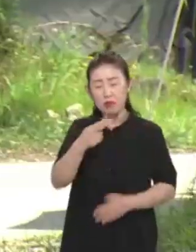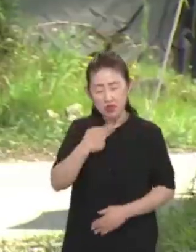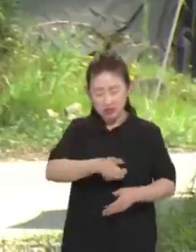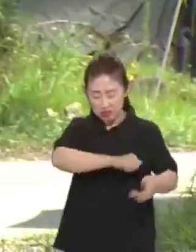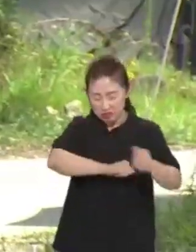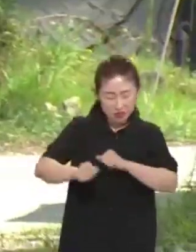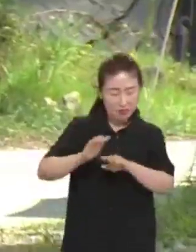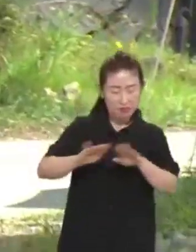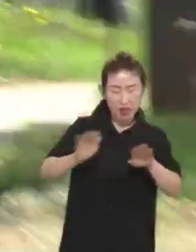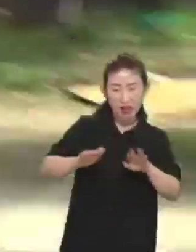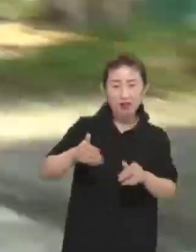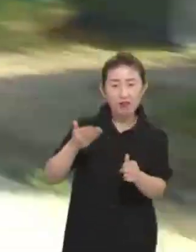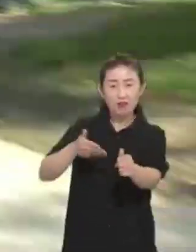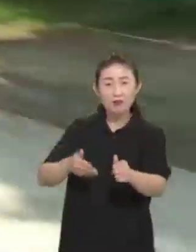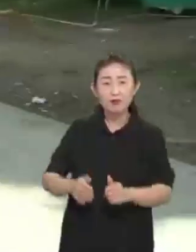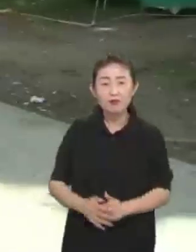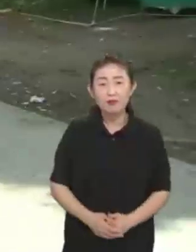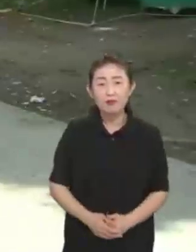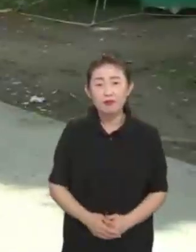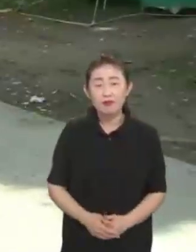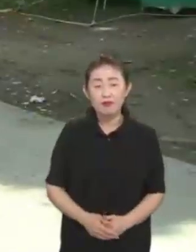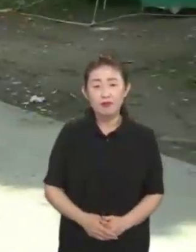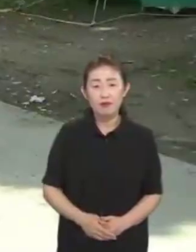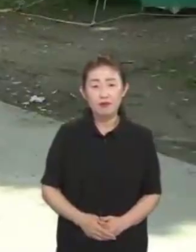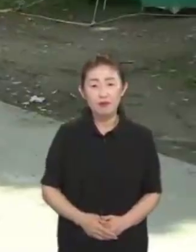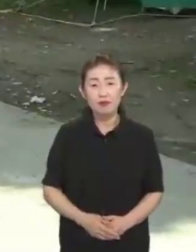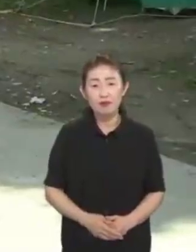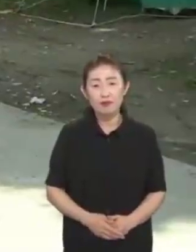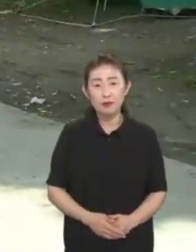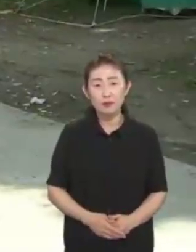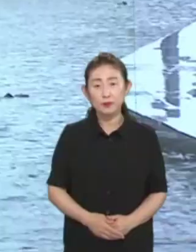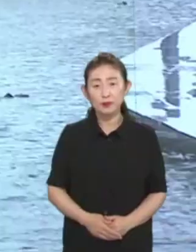적극적인 조치가 필요합니다. TJB 양정진입니다.